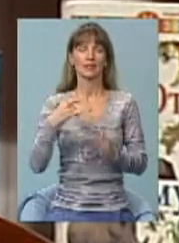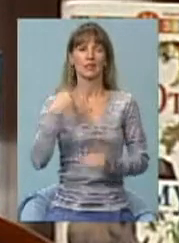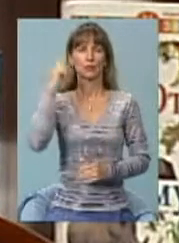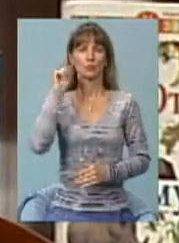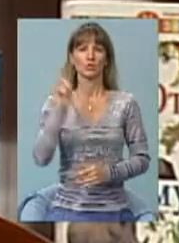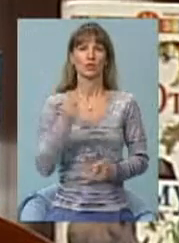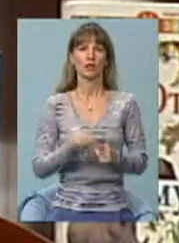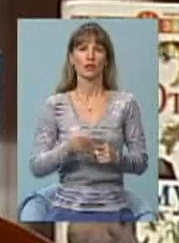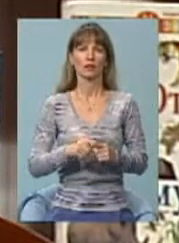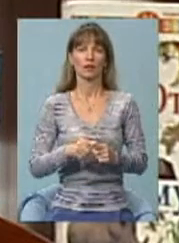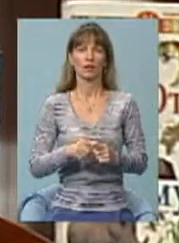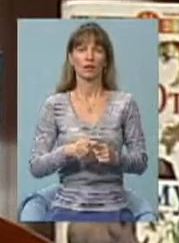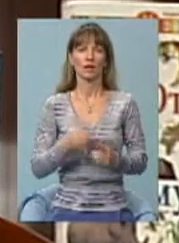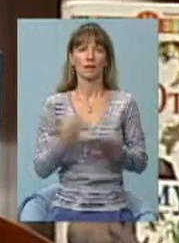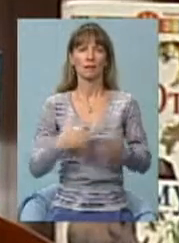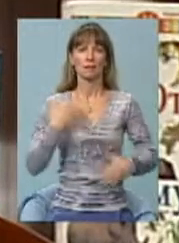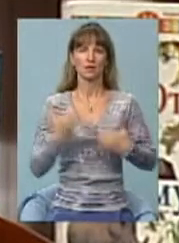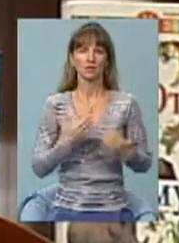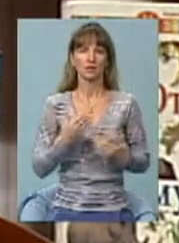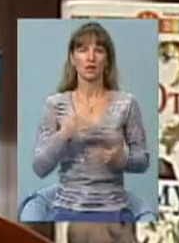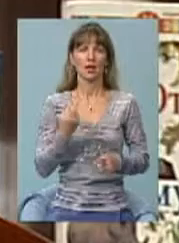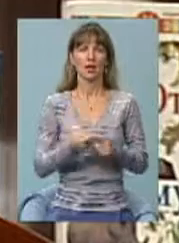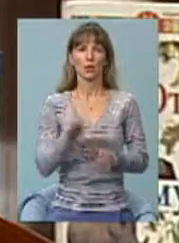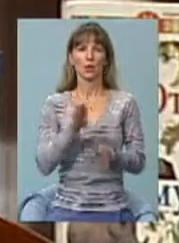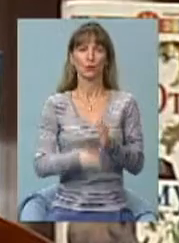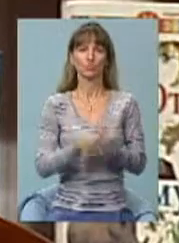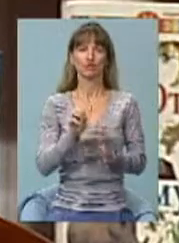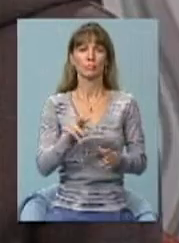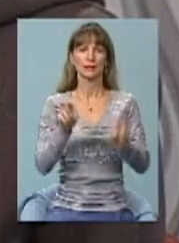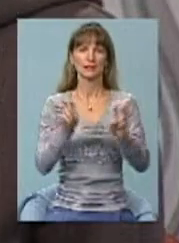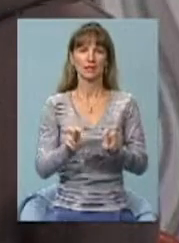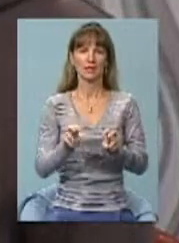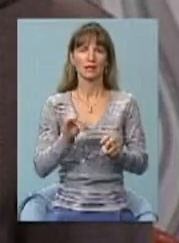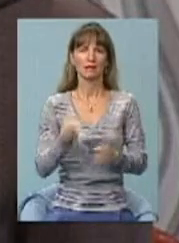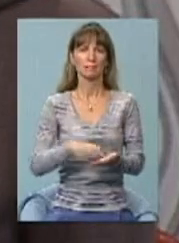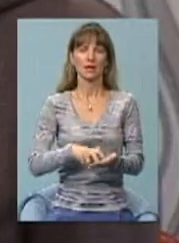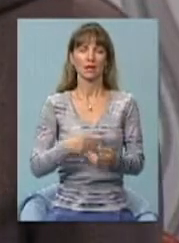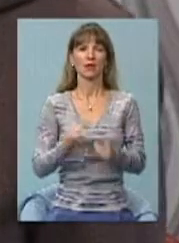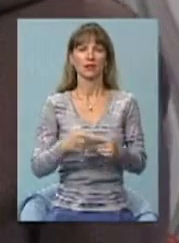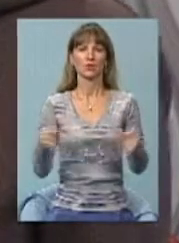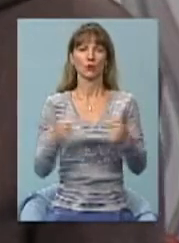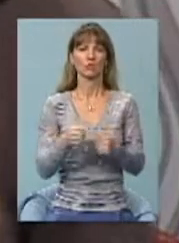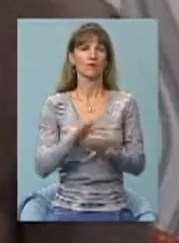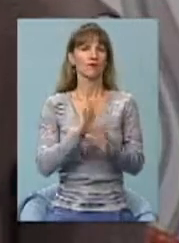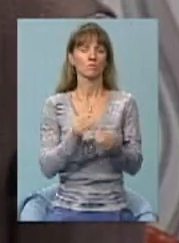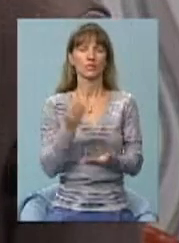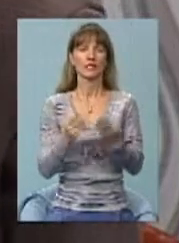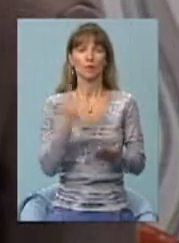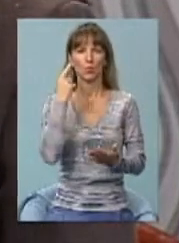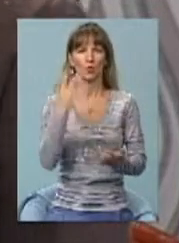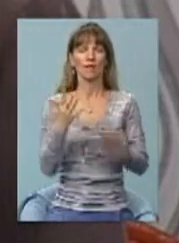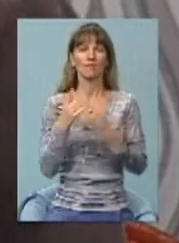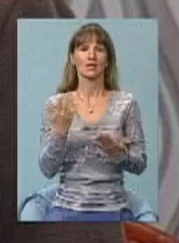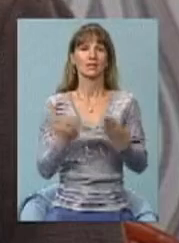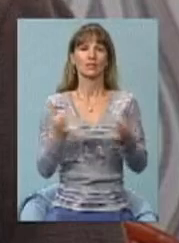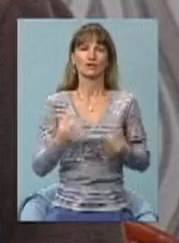это если не переживать, то получится намного лучше, чем сидеть вот, трястись. Как же. Це цілком вірно. І взагалі, якщо уявити, що